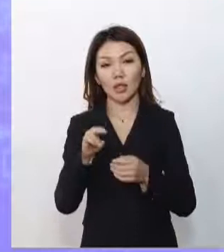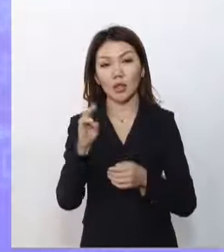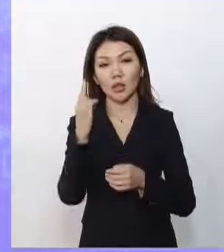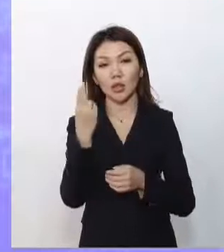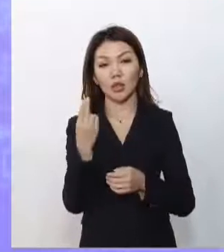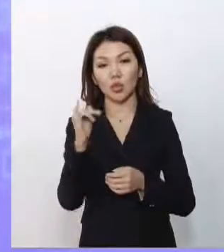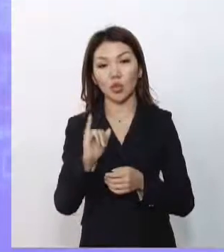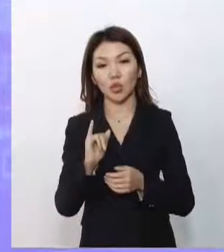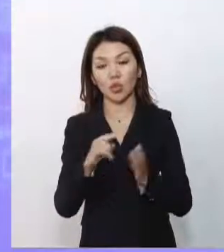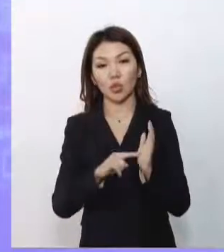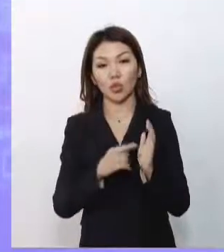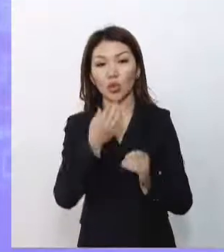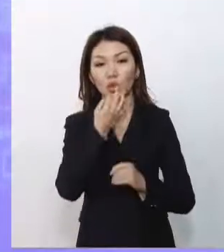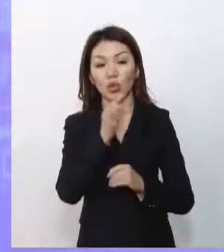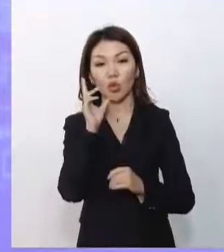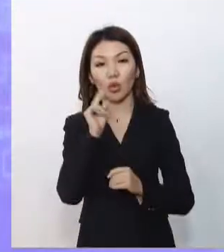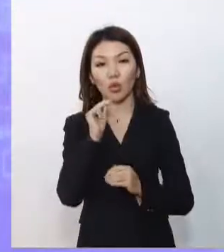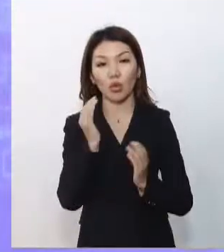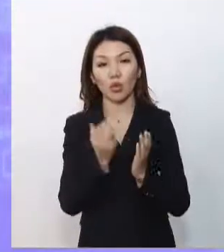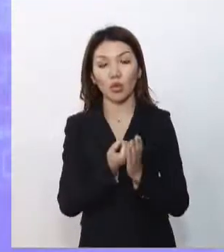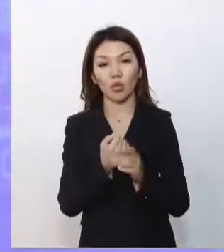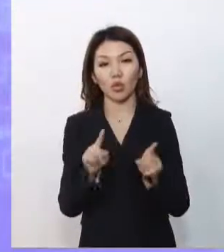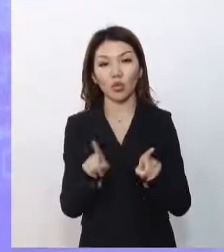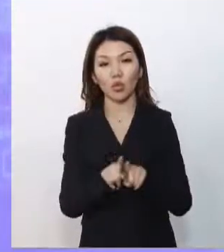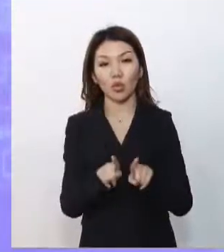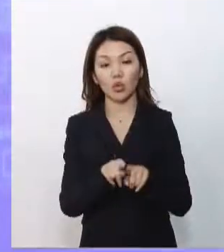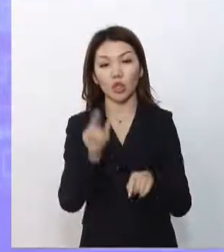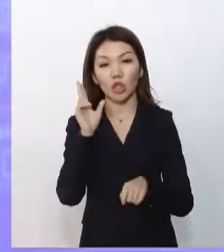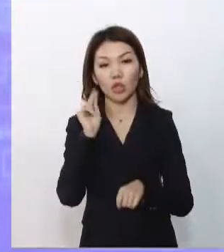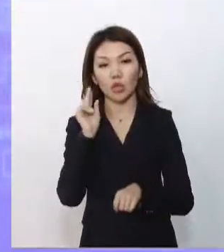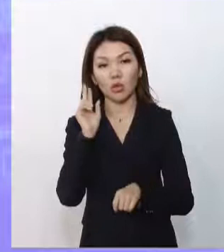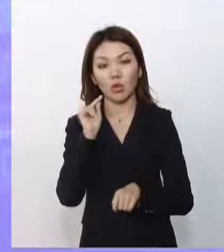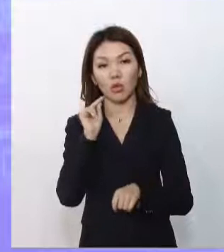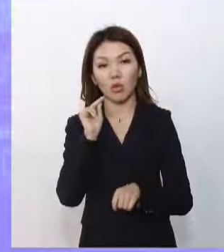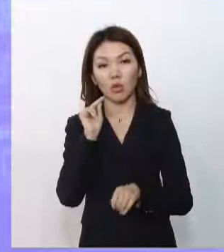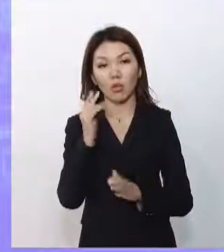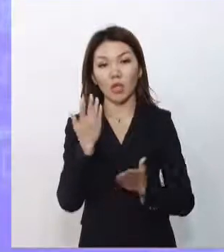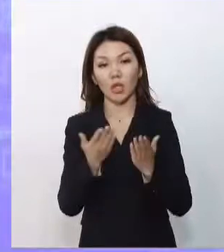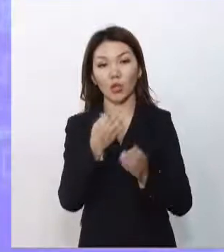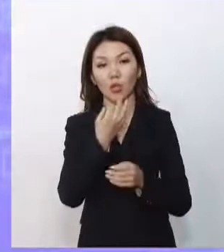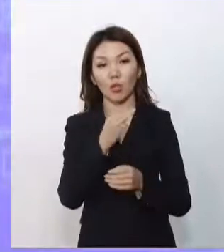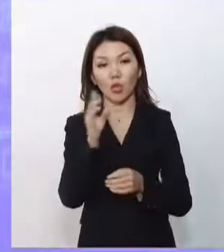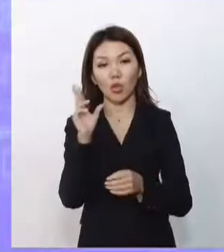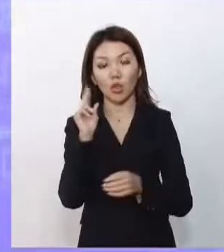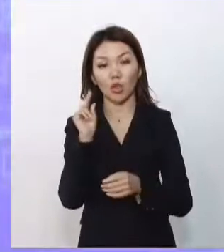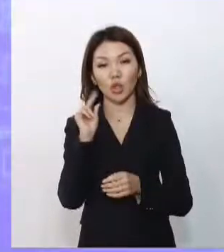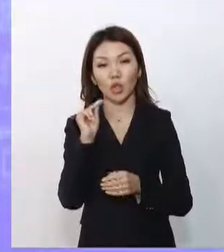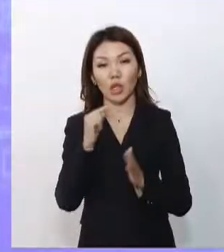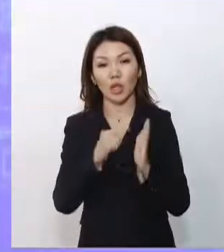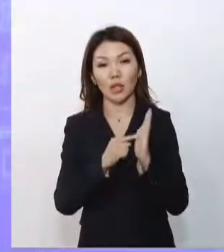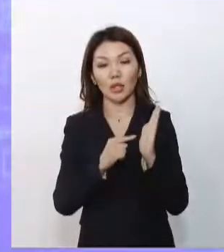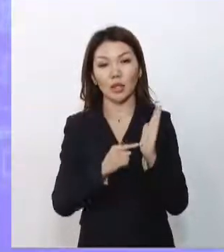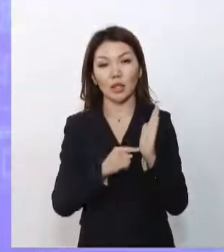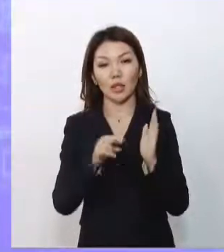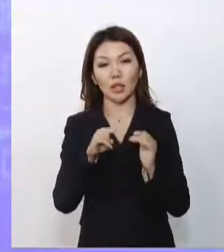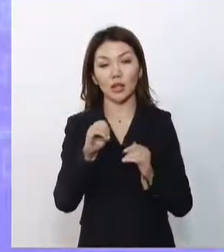единицу умножить на любое число, получится то же число. Если любое число разделить на